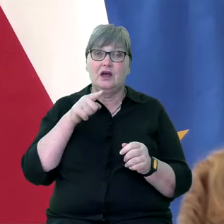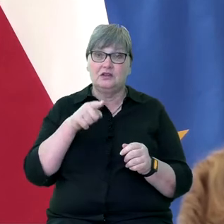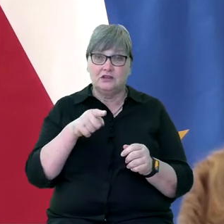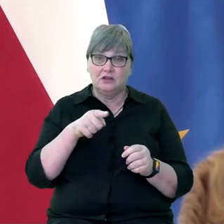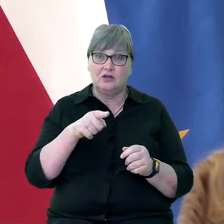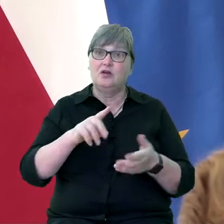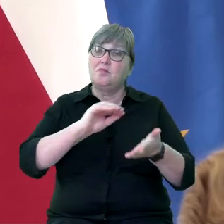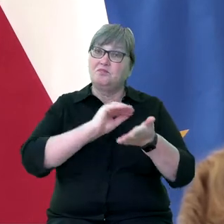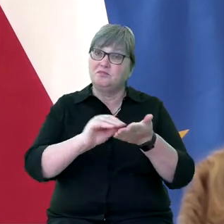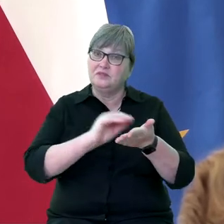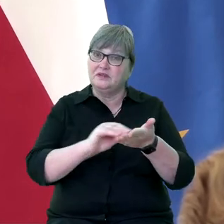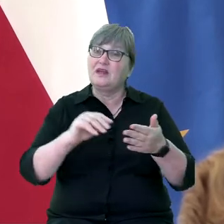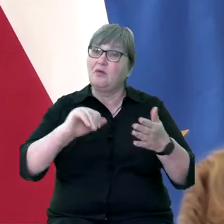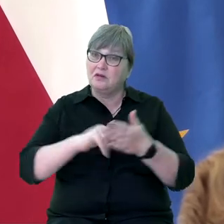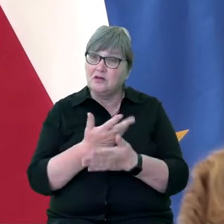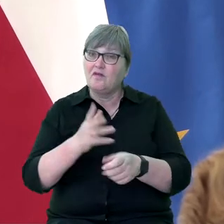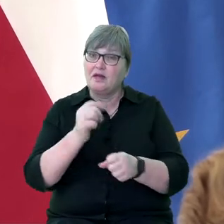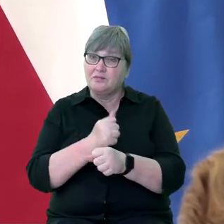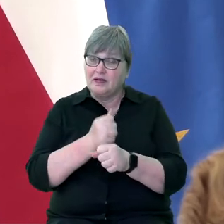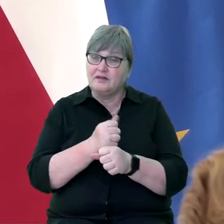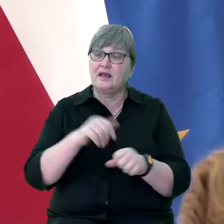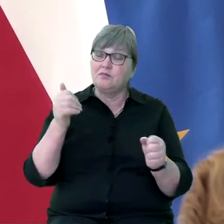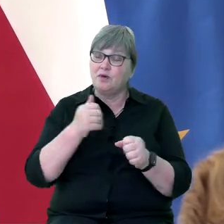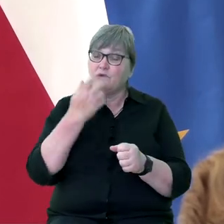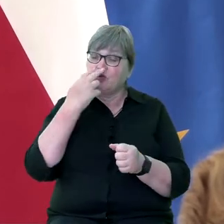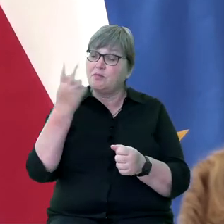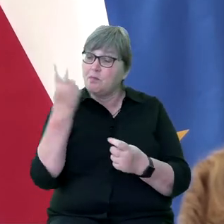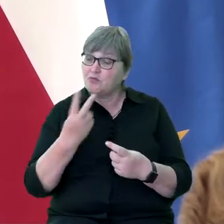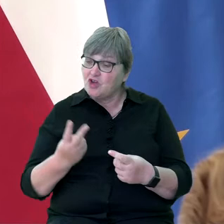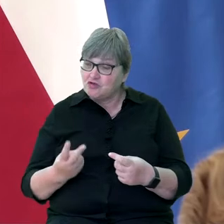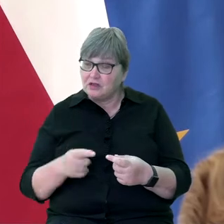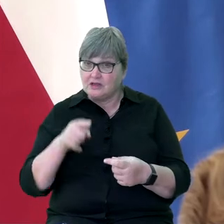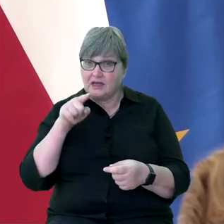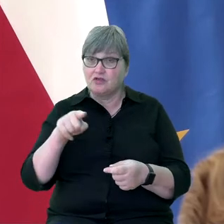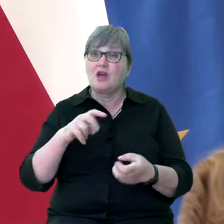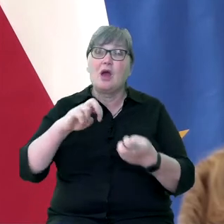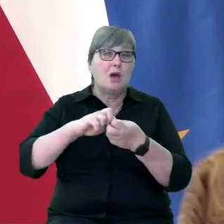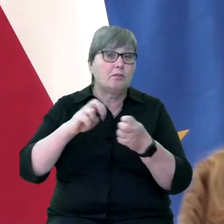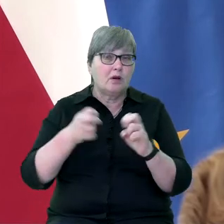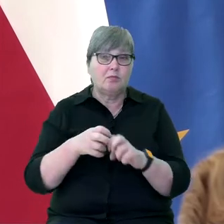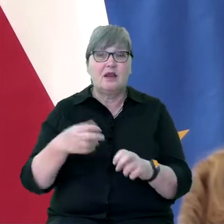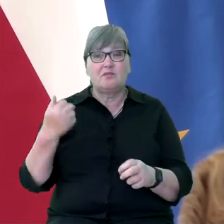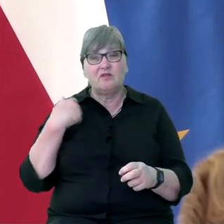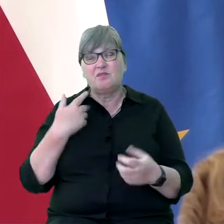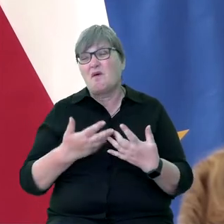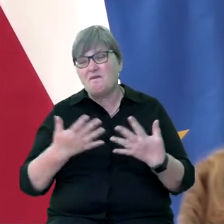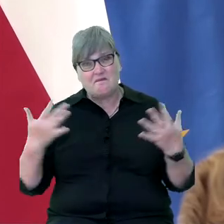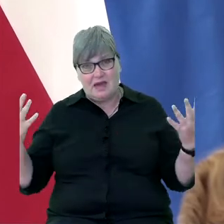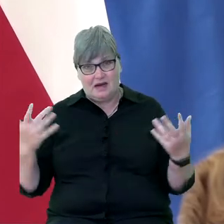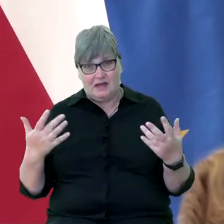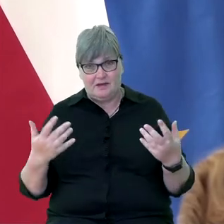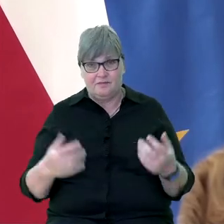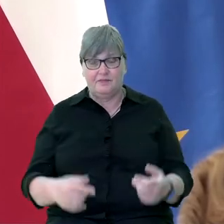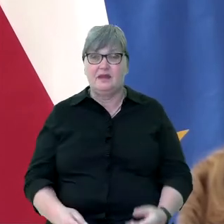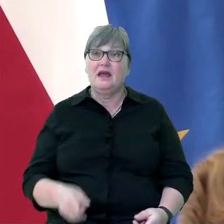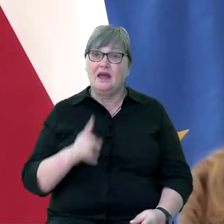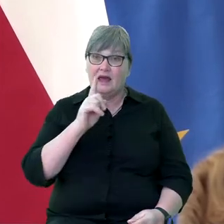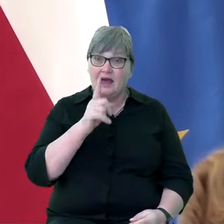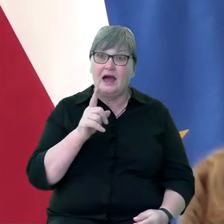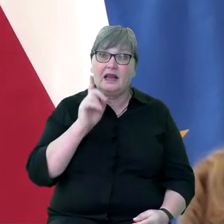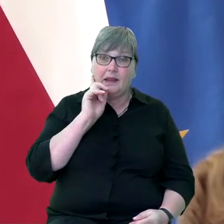publikowały swoje prace i stąd możemy zobaczyć, że problemów było bardzo wiele. Natomiast rzeczywiście